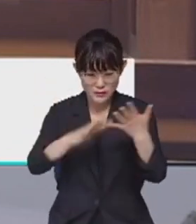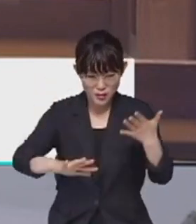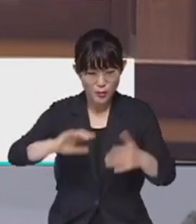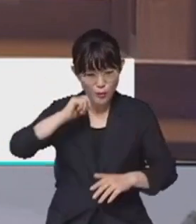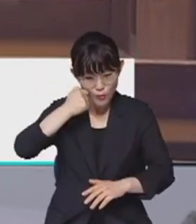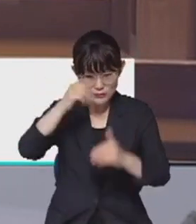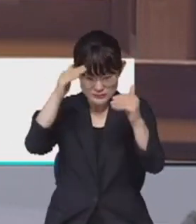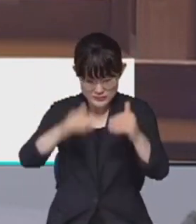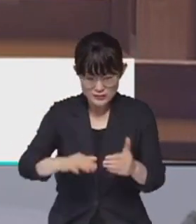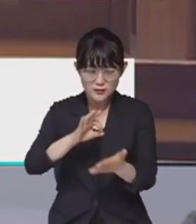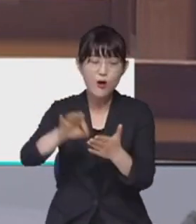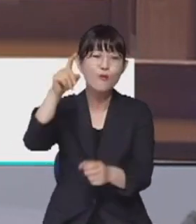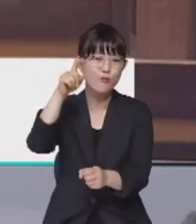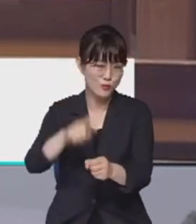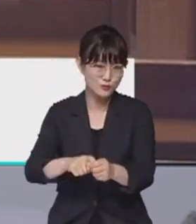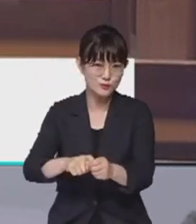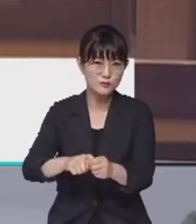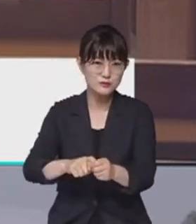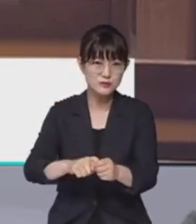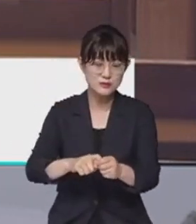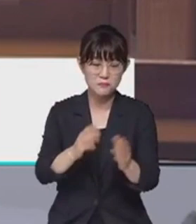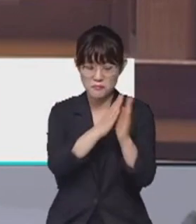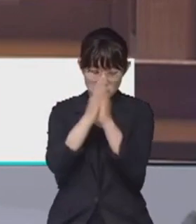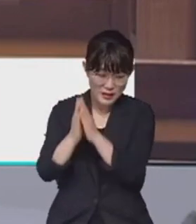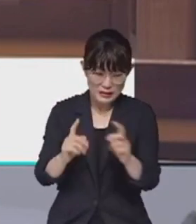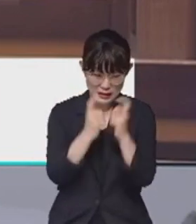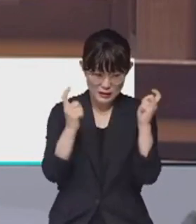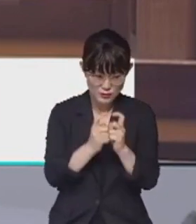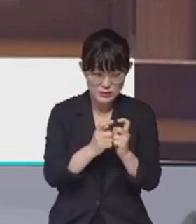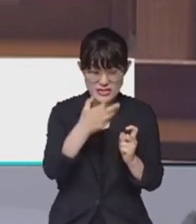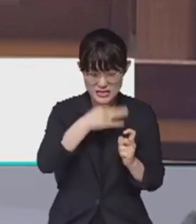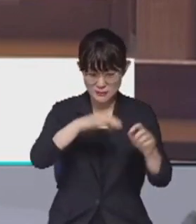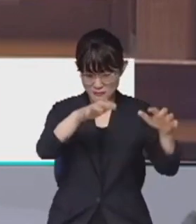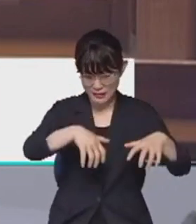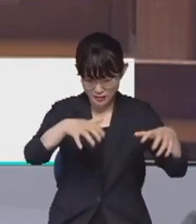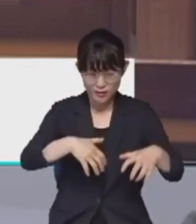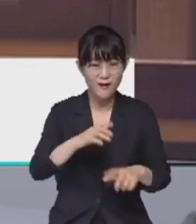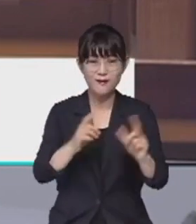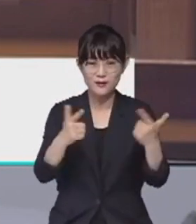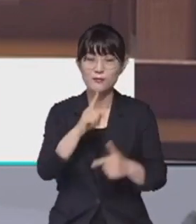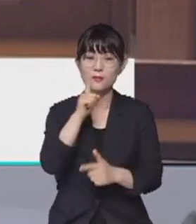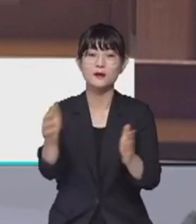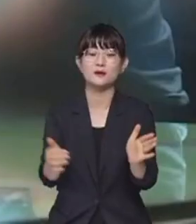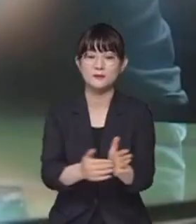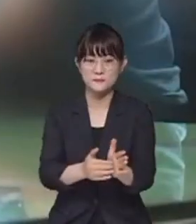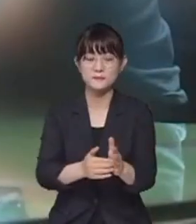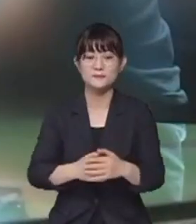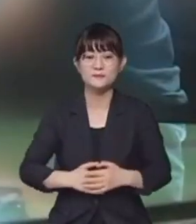것일 뿐 이득을 챙기려던 게 아니라고 해명했습니다. 정경원 기자입니다.